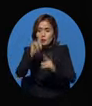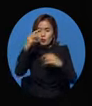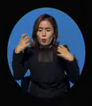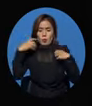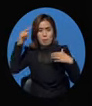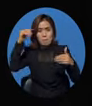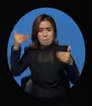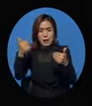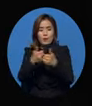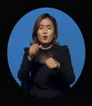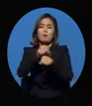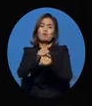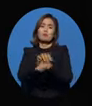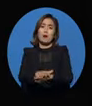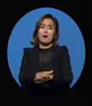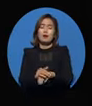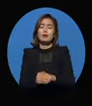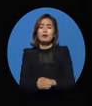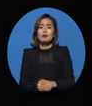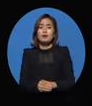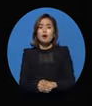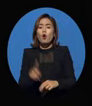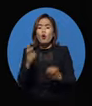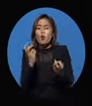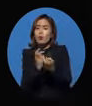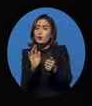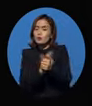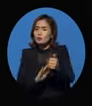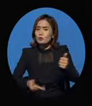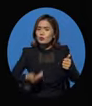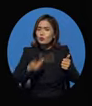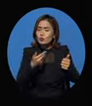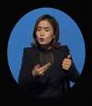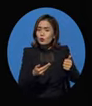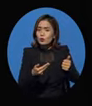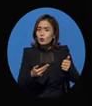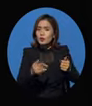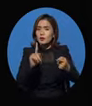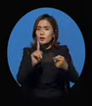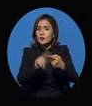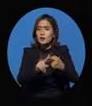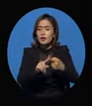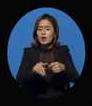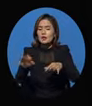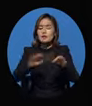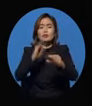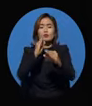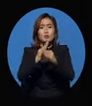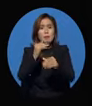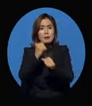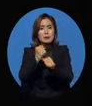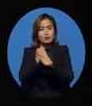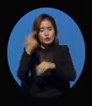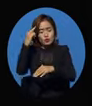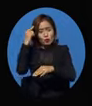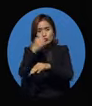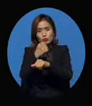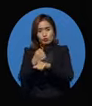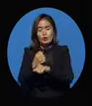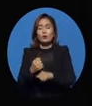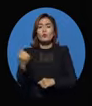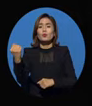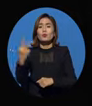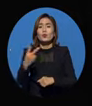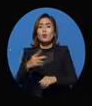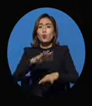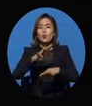반대로 무산 되어 버렸습니다 그래서 어떻게 이 세트를 제공해서 이런 클러스터를 만들 수 있을지 연구 하겠읍니다 배치